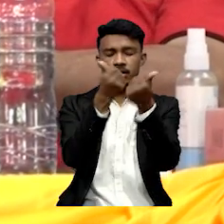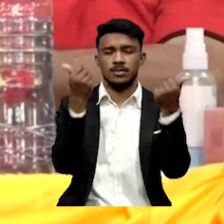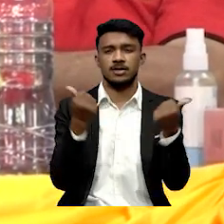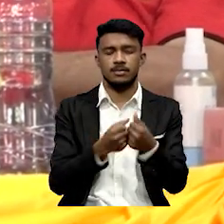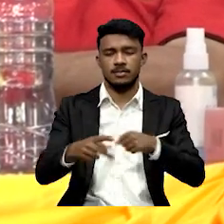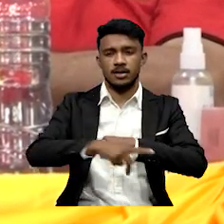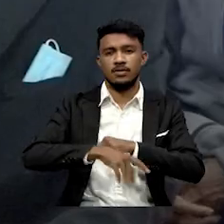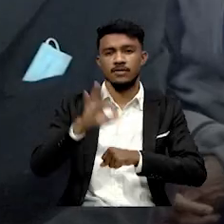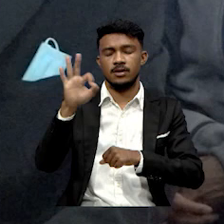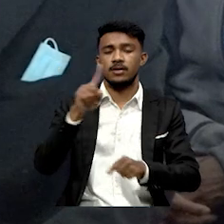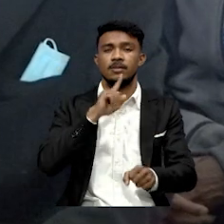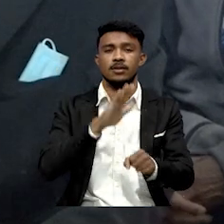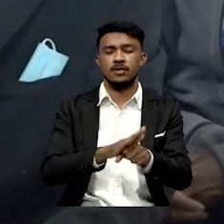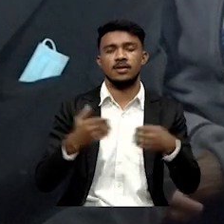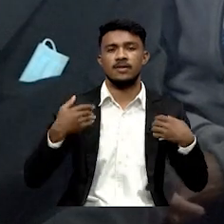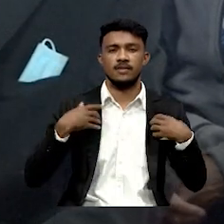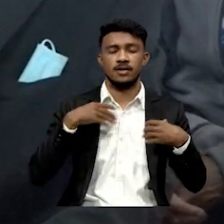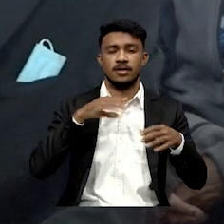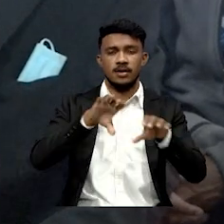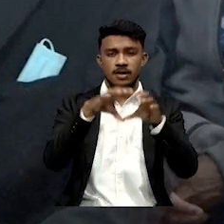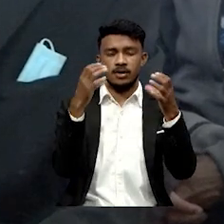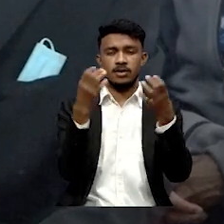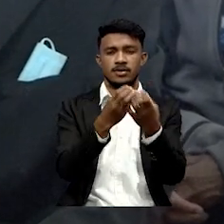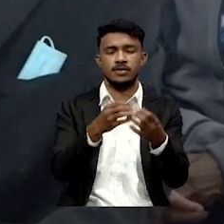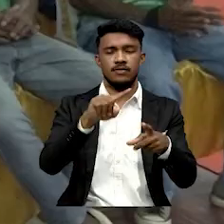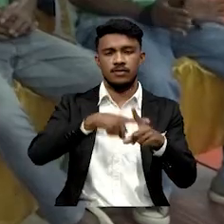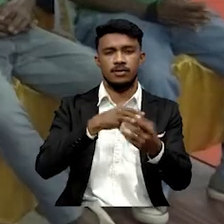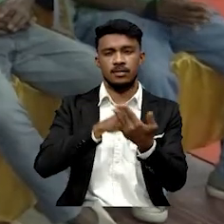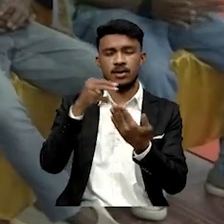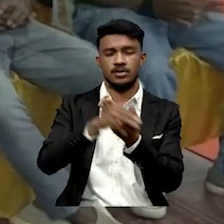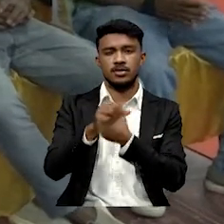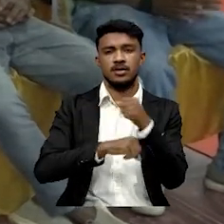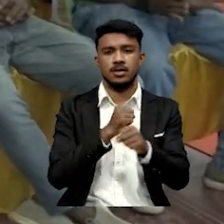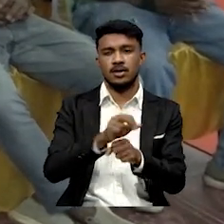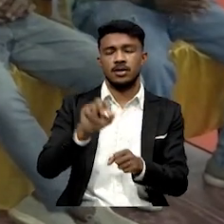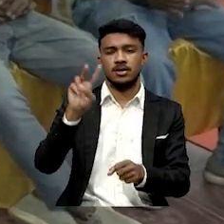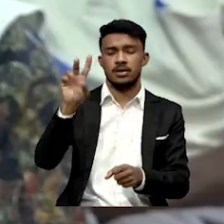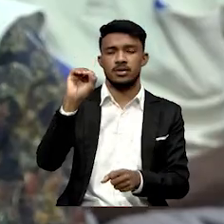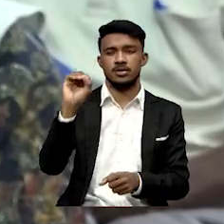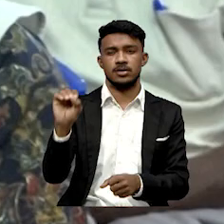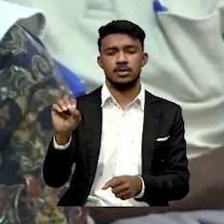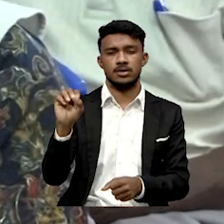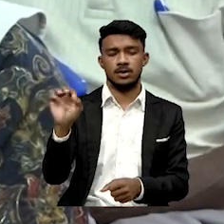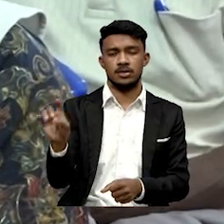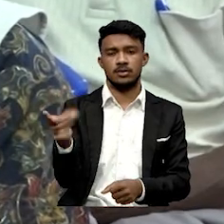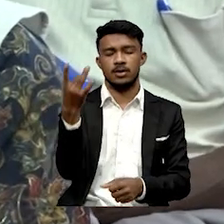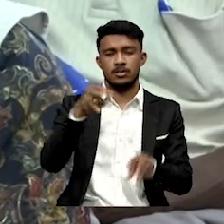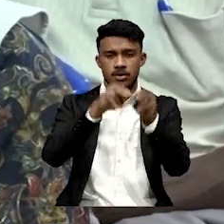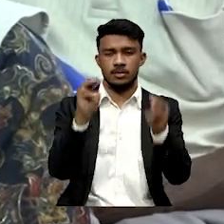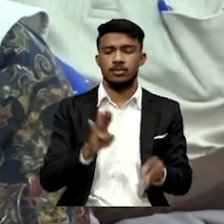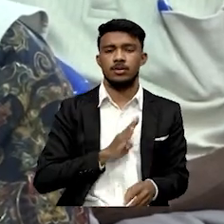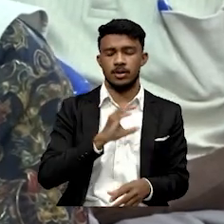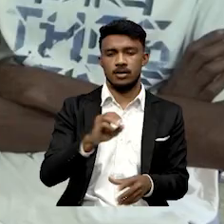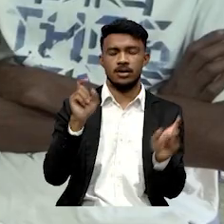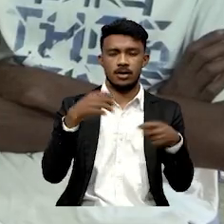Fretiling Prometeona ia Kongresu nebe halau ia Fulan Marsu tinang Riurasan Rosivalu ia Munisipi Bobonaru nune tengki implementa.